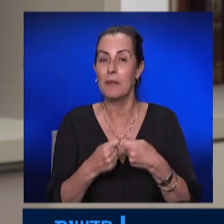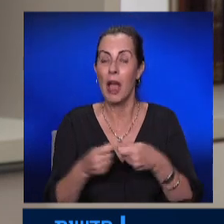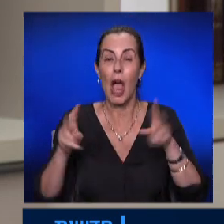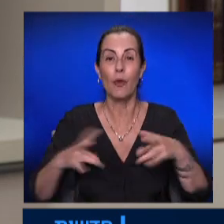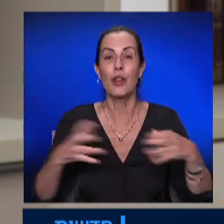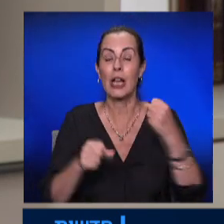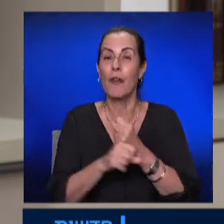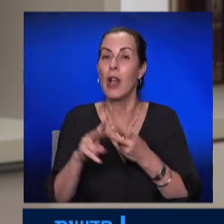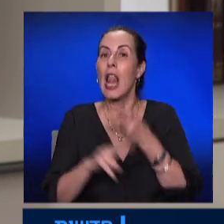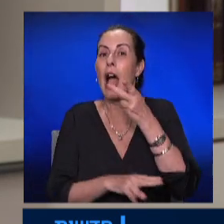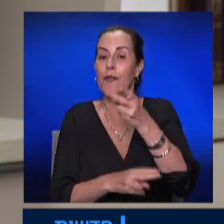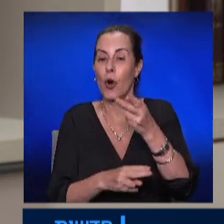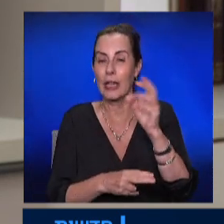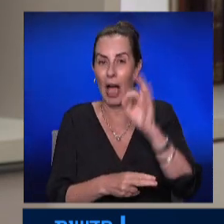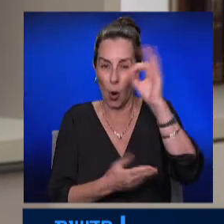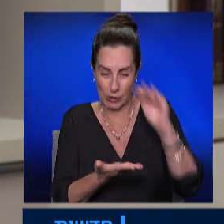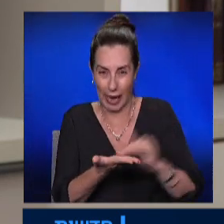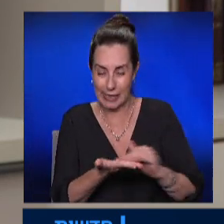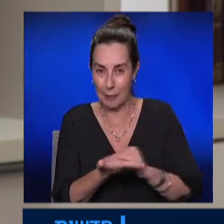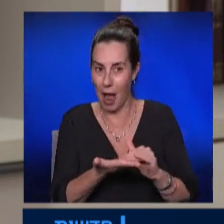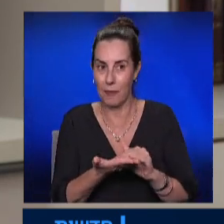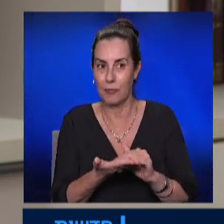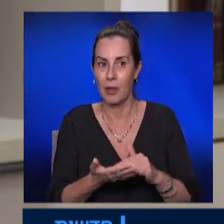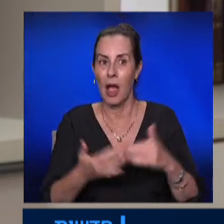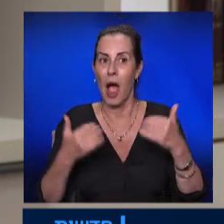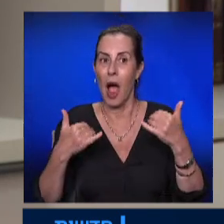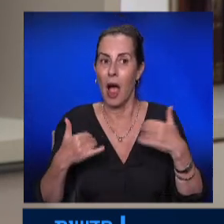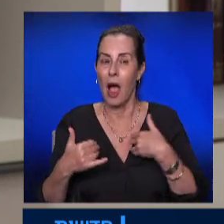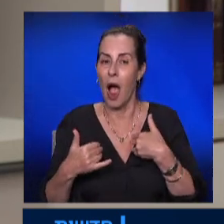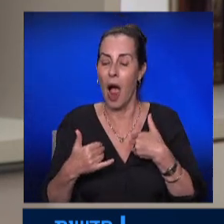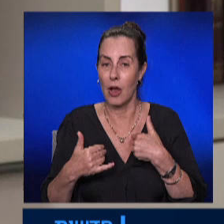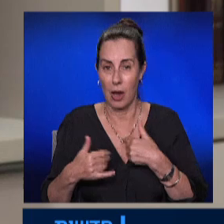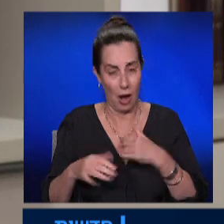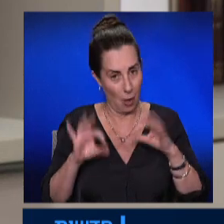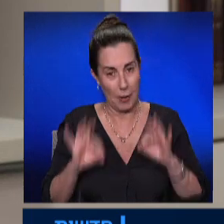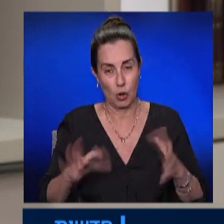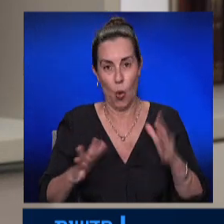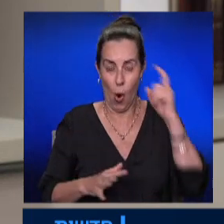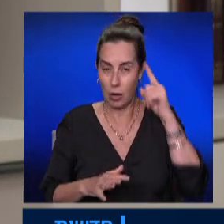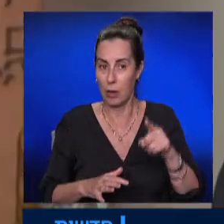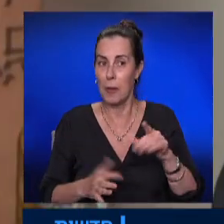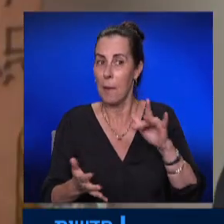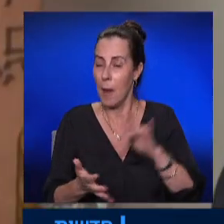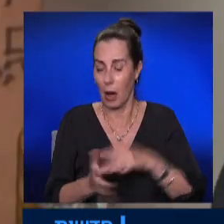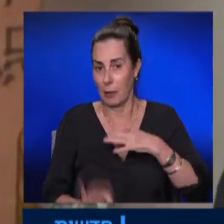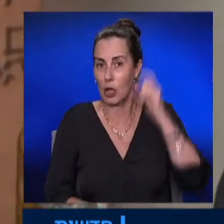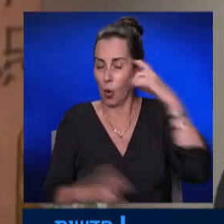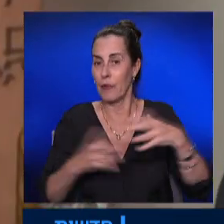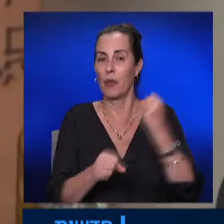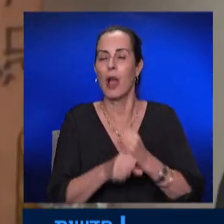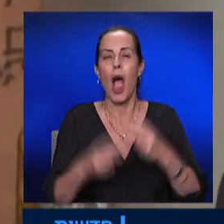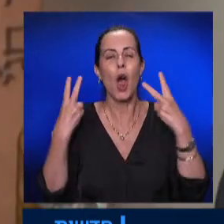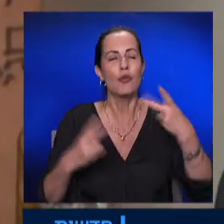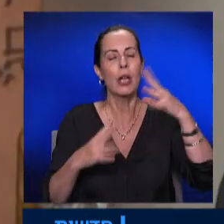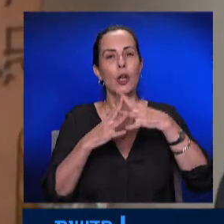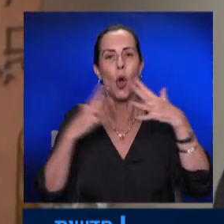של המפלגה לעבור את אחוז החסימה, עכשיו החשש שלי, והוא חשש כן, הוא בא ממקום דואג. החשיבות היותר